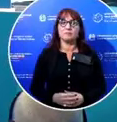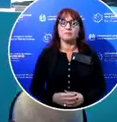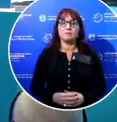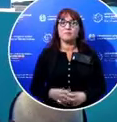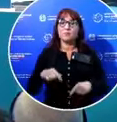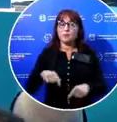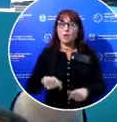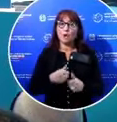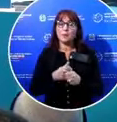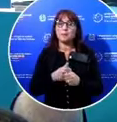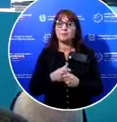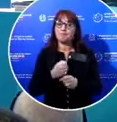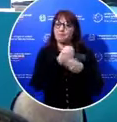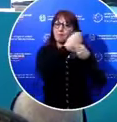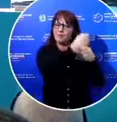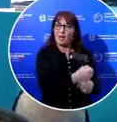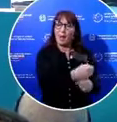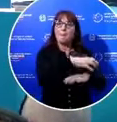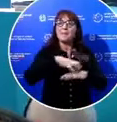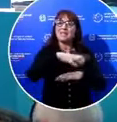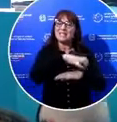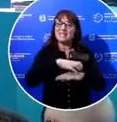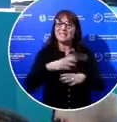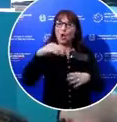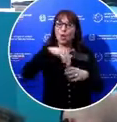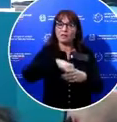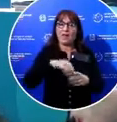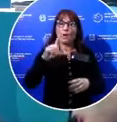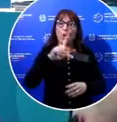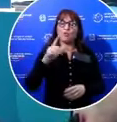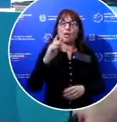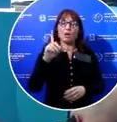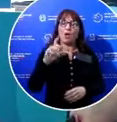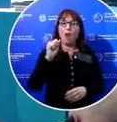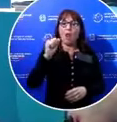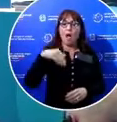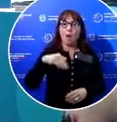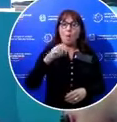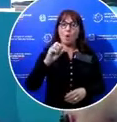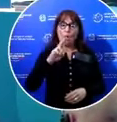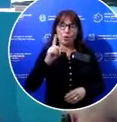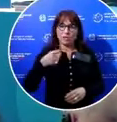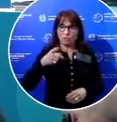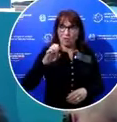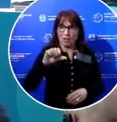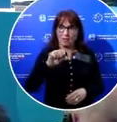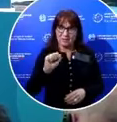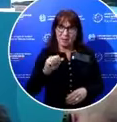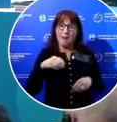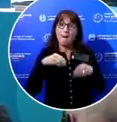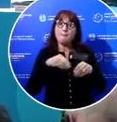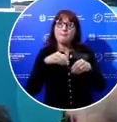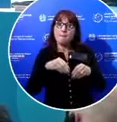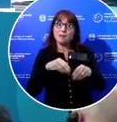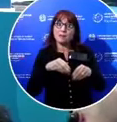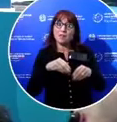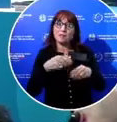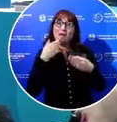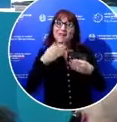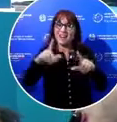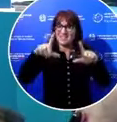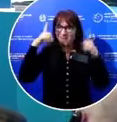Segue ora l'intervento del Ministro dell'Interno, Luciana Lamorgese, che partecipa ai lavori attraverso un proprio